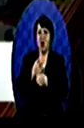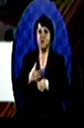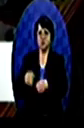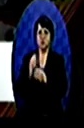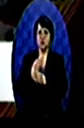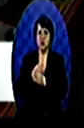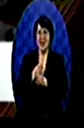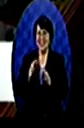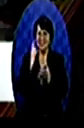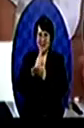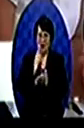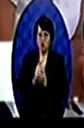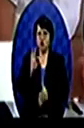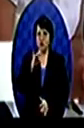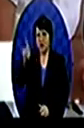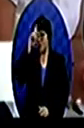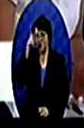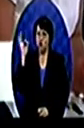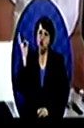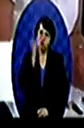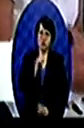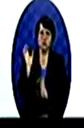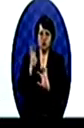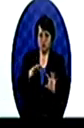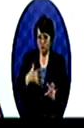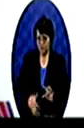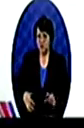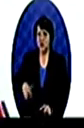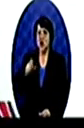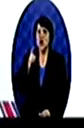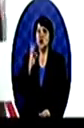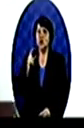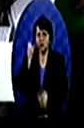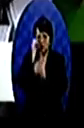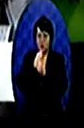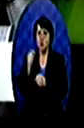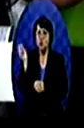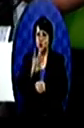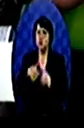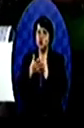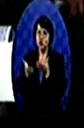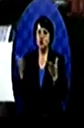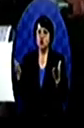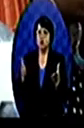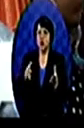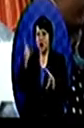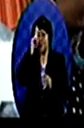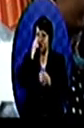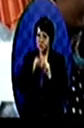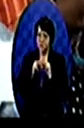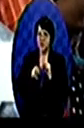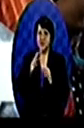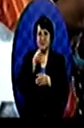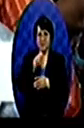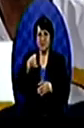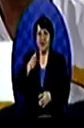өрхийн эмнэлэгт хандахыг уриалж, улсын хурлын гишүүн оюун хорлын санаачилгаар эрүүл эллиг аяныг эхлүүлж байна. Энд үзлэг хийж байгаа эмчнэр вирус илрүүлэх